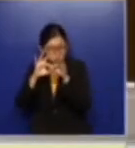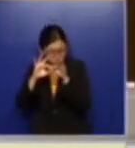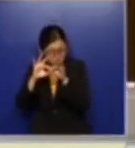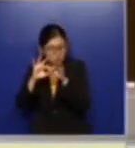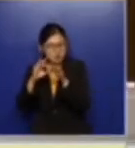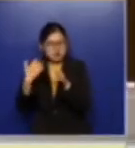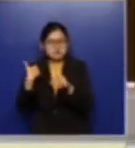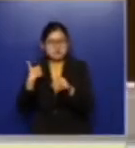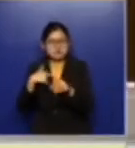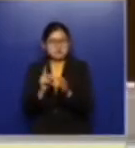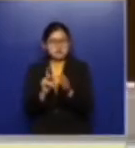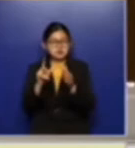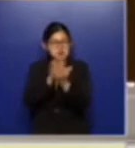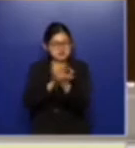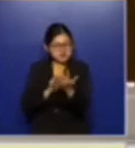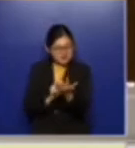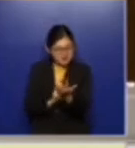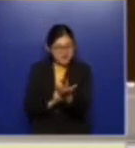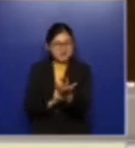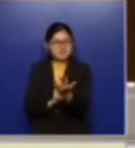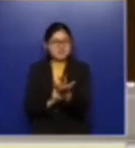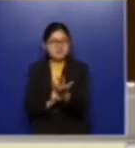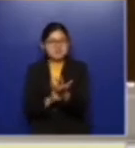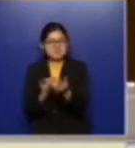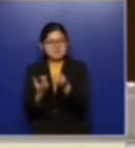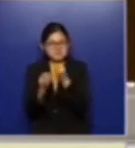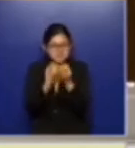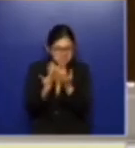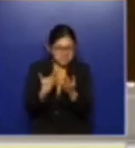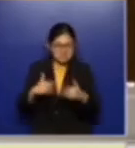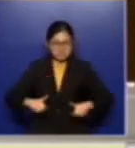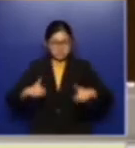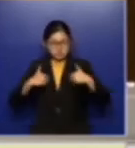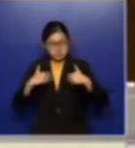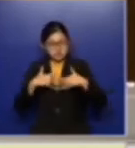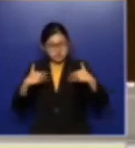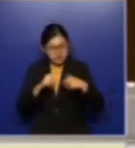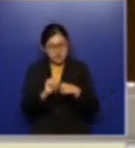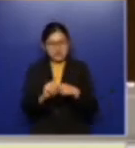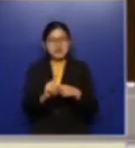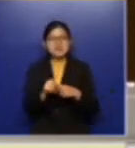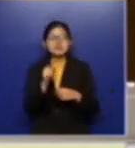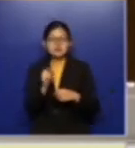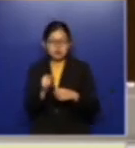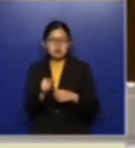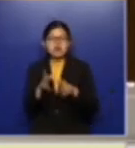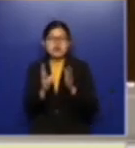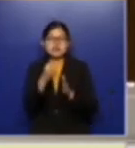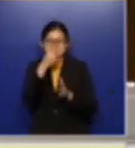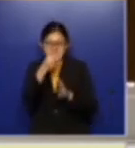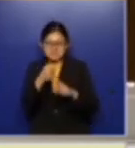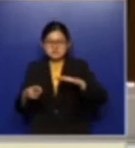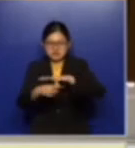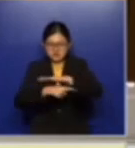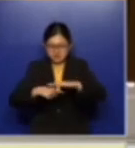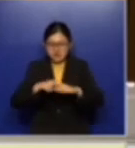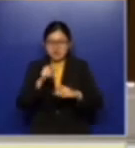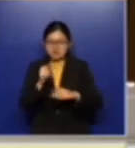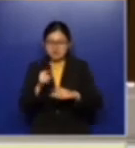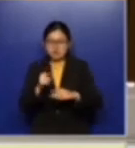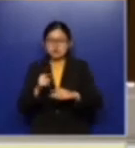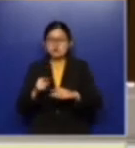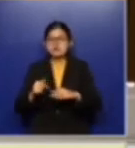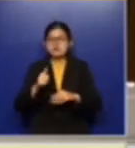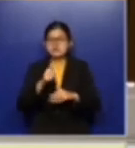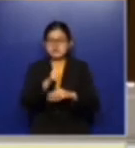านเมืองจะมีกินอยู่ดีกินดีต้องชาวนามีตังก่อนเอาละครับผมจะลำดับภาพให้ฟัง